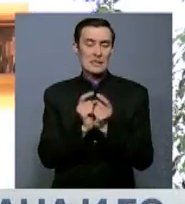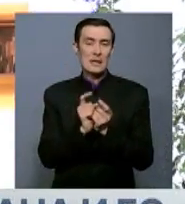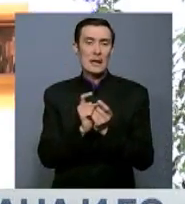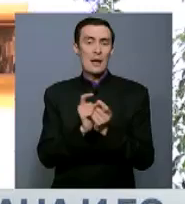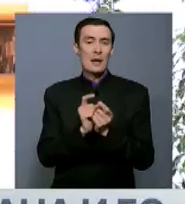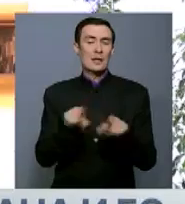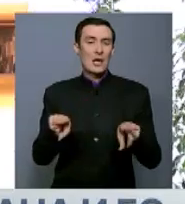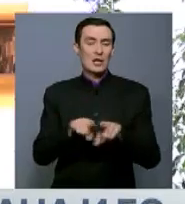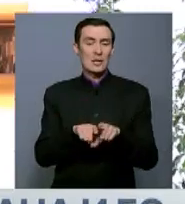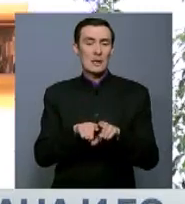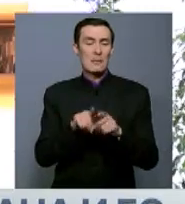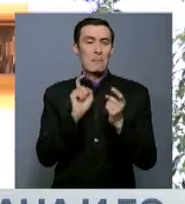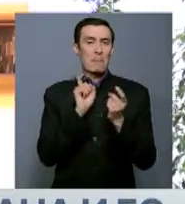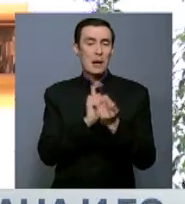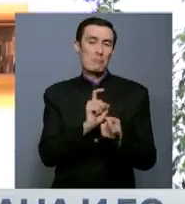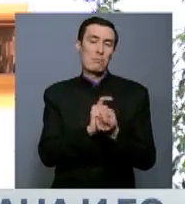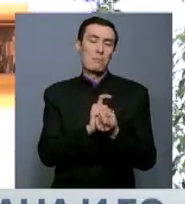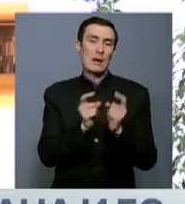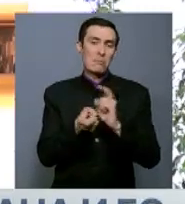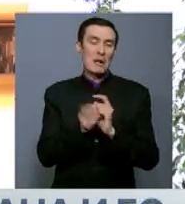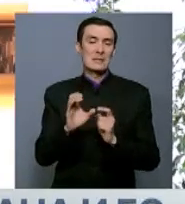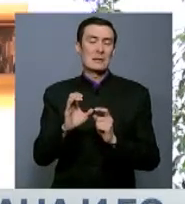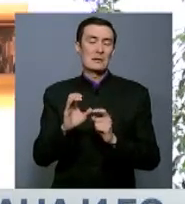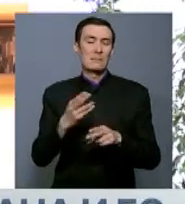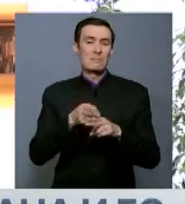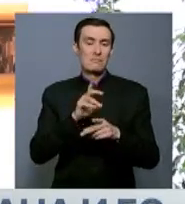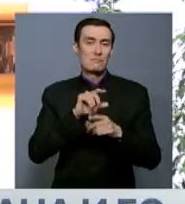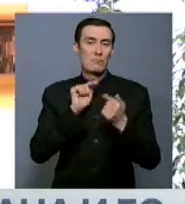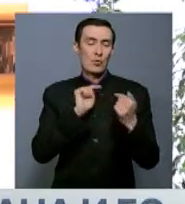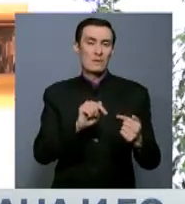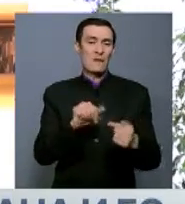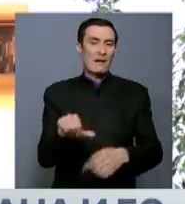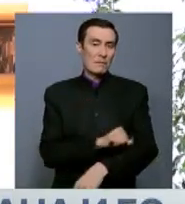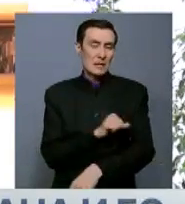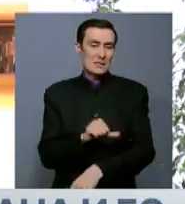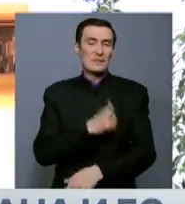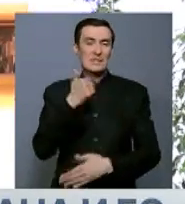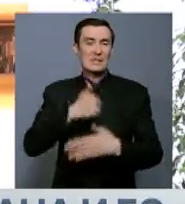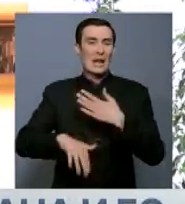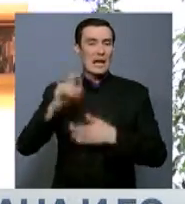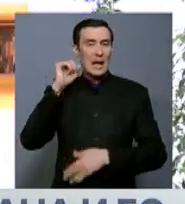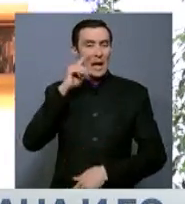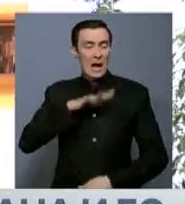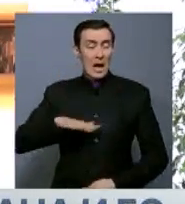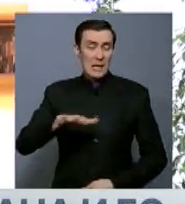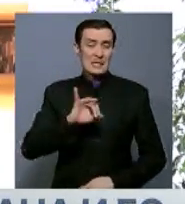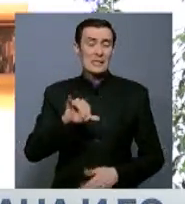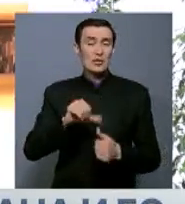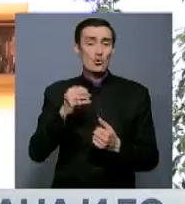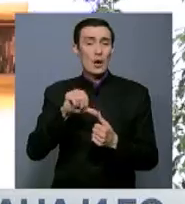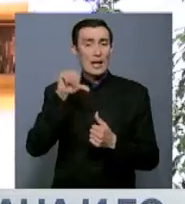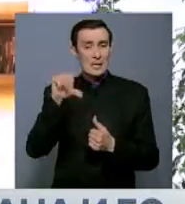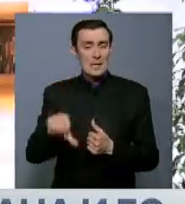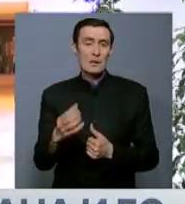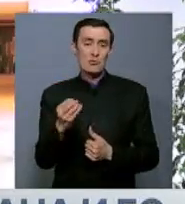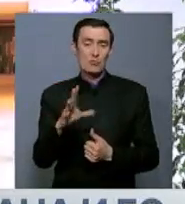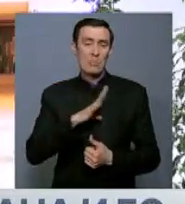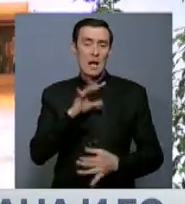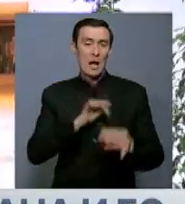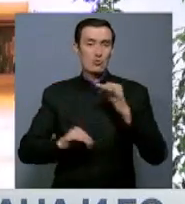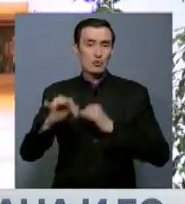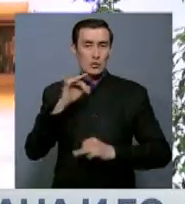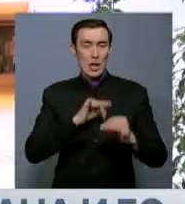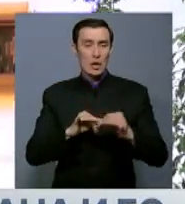борьбой с терроризмом и экстремизмом, по ситуации в Афганистане, по Центральной Азии. И, конечно, сегодня отдельным блоком мы обсуждали